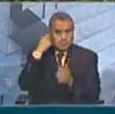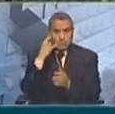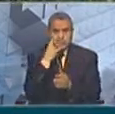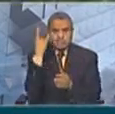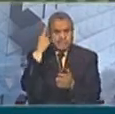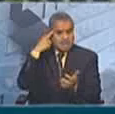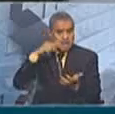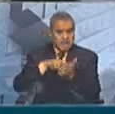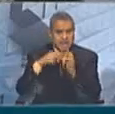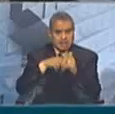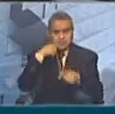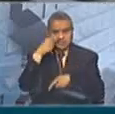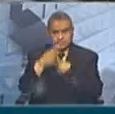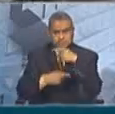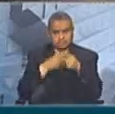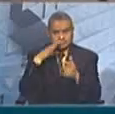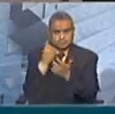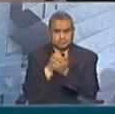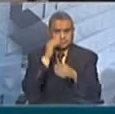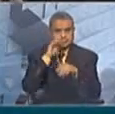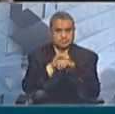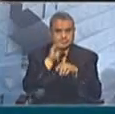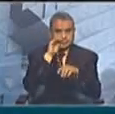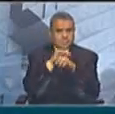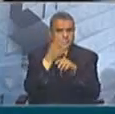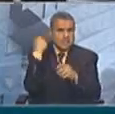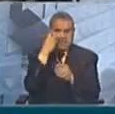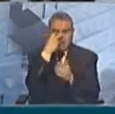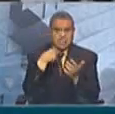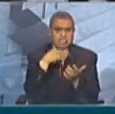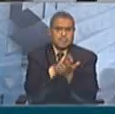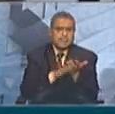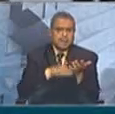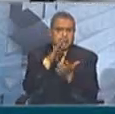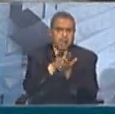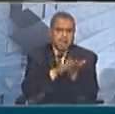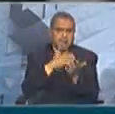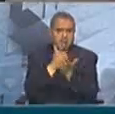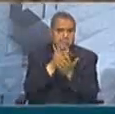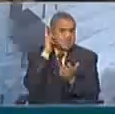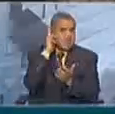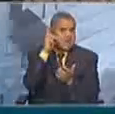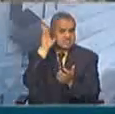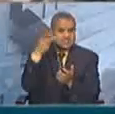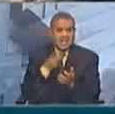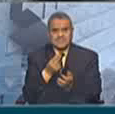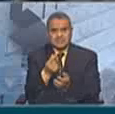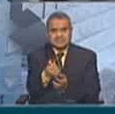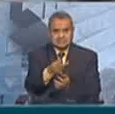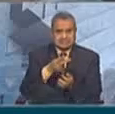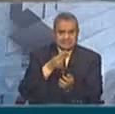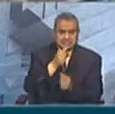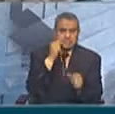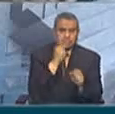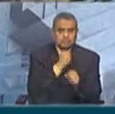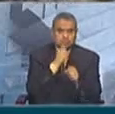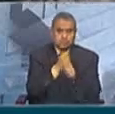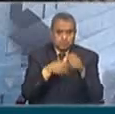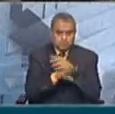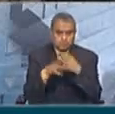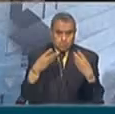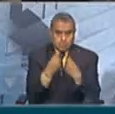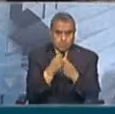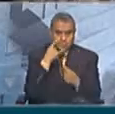التهديدات بإعادة تقييم التهديدات والمخاطر التي يتعرض لها الصحفيون وكل من يتعاونون